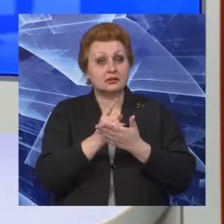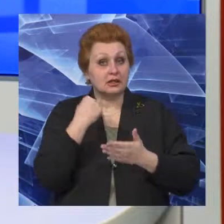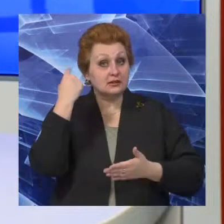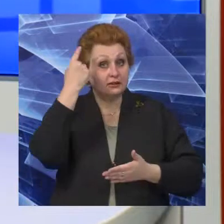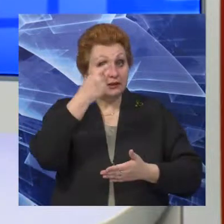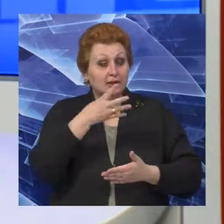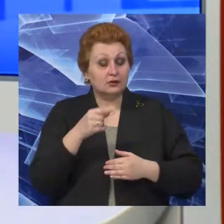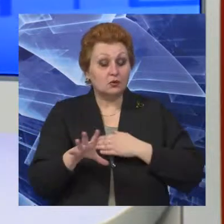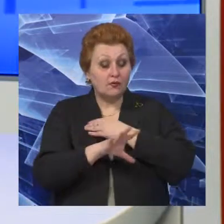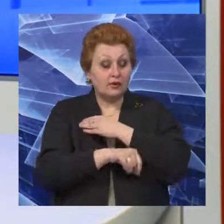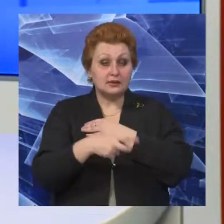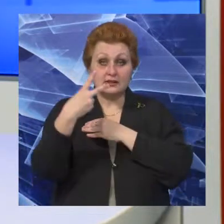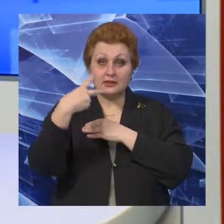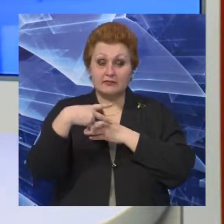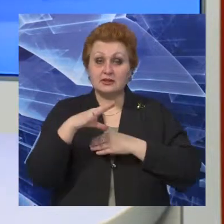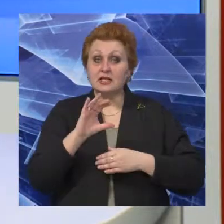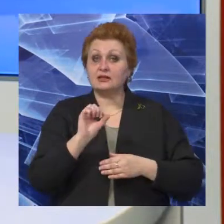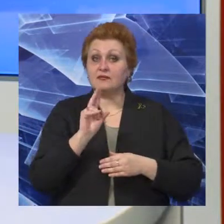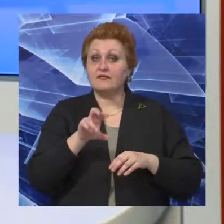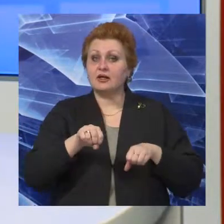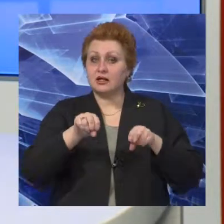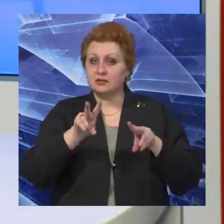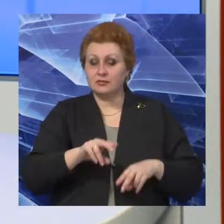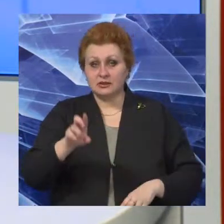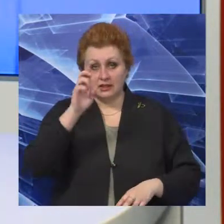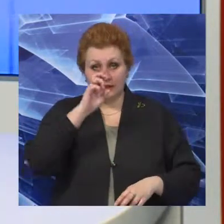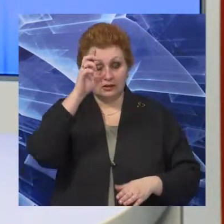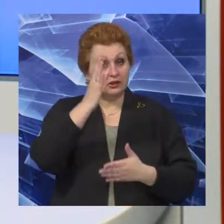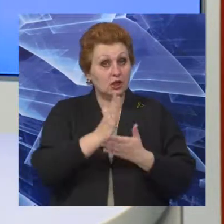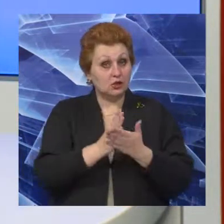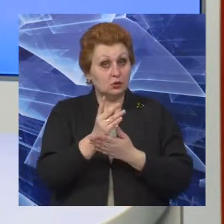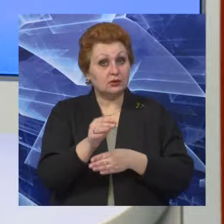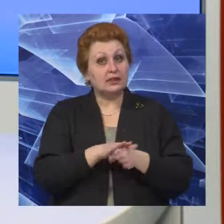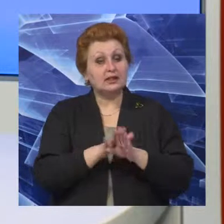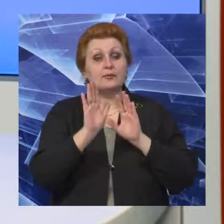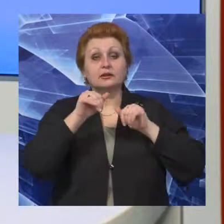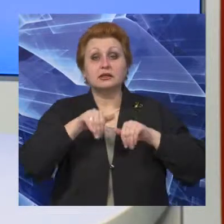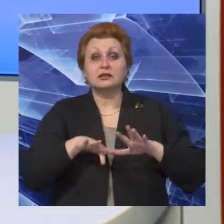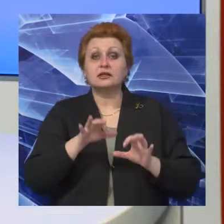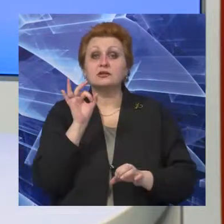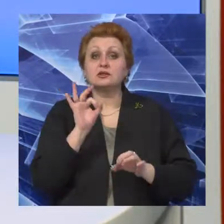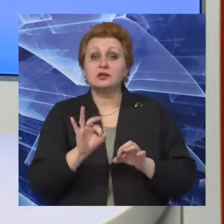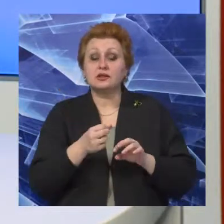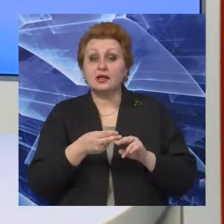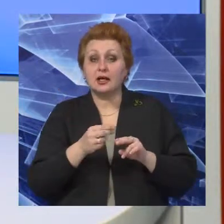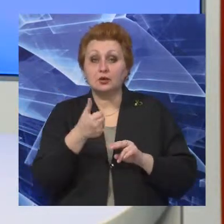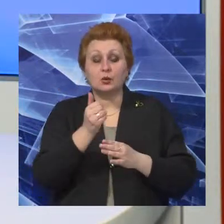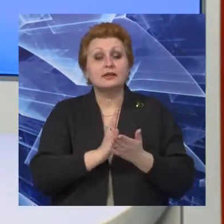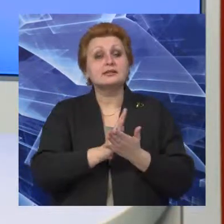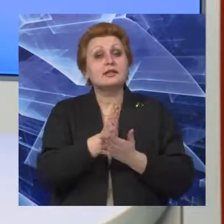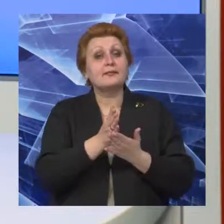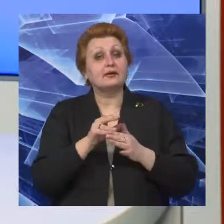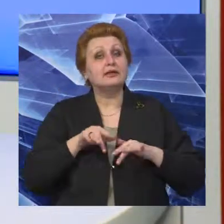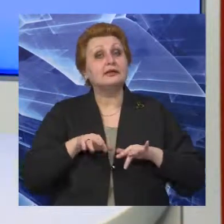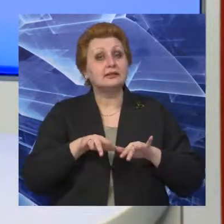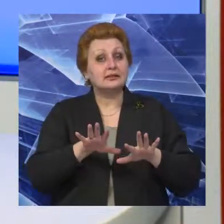должностных лиц. Однако к концу 20 века они приобрели статус специальной государственной службы, где исполнение решений суда – лишь одно из нескольких направлений